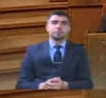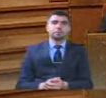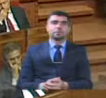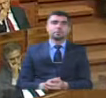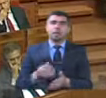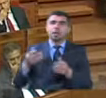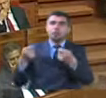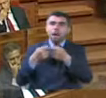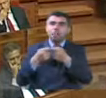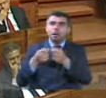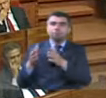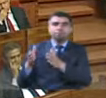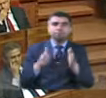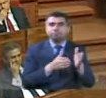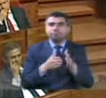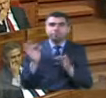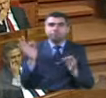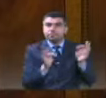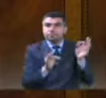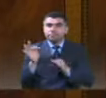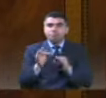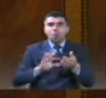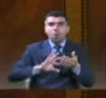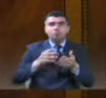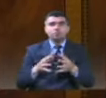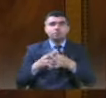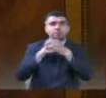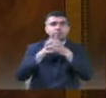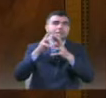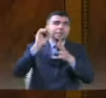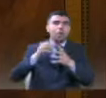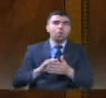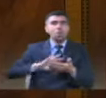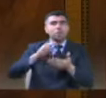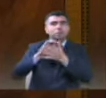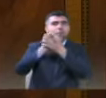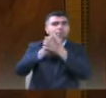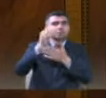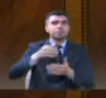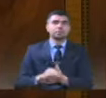خلافا لما يتصوروا خصوم هذا البلد، نوقفوا جميع ونديروا يد في يد كاملين